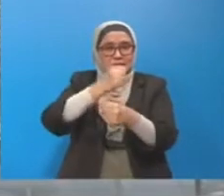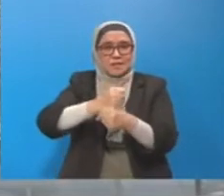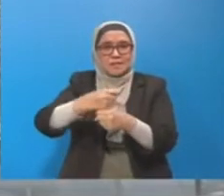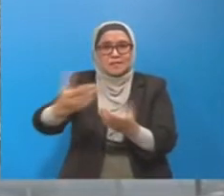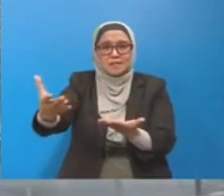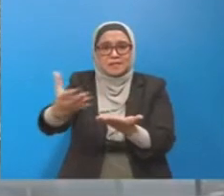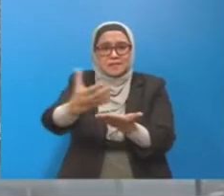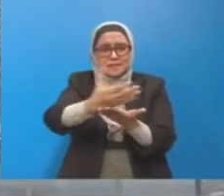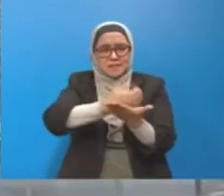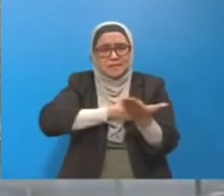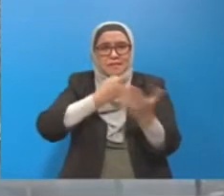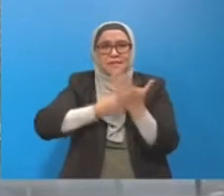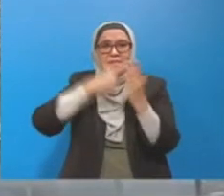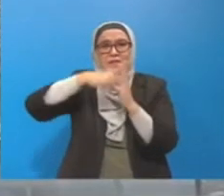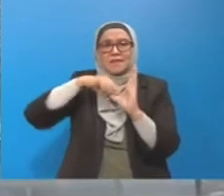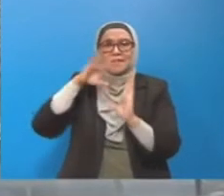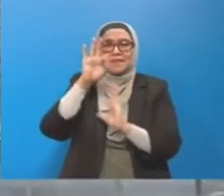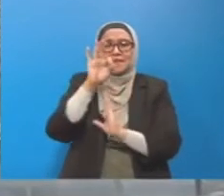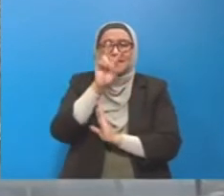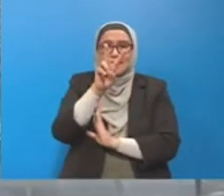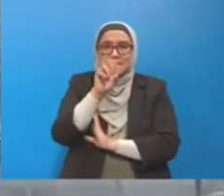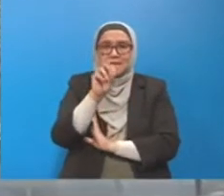2021 mencetakkan